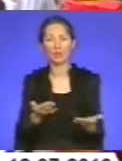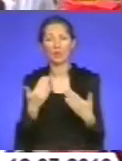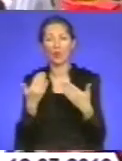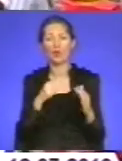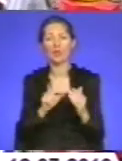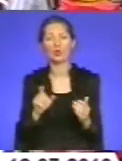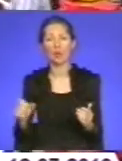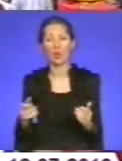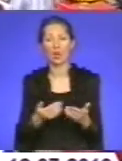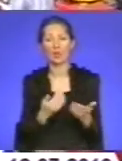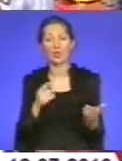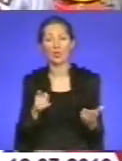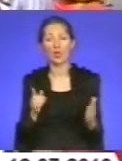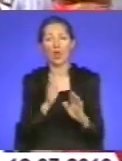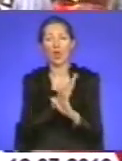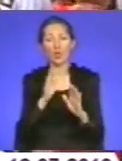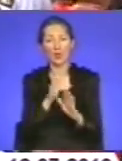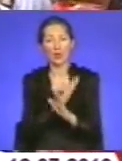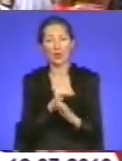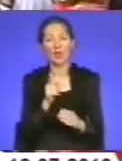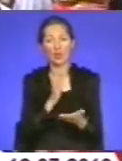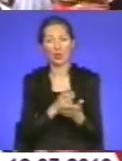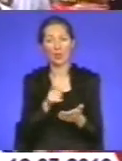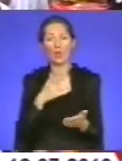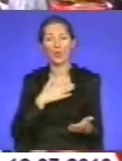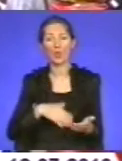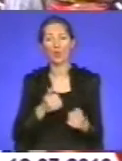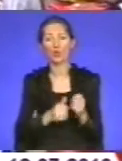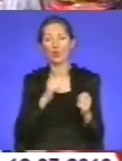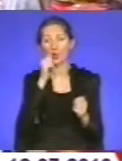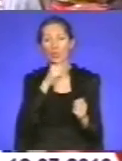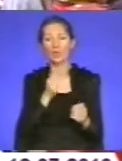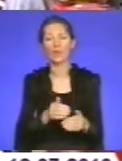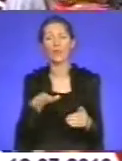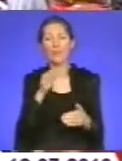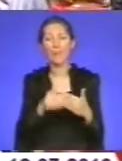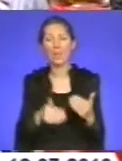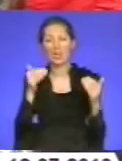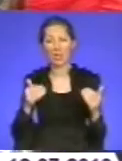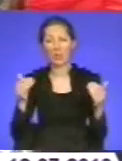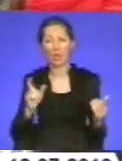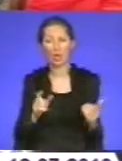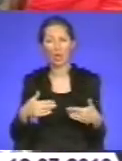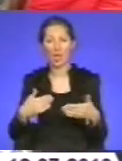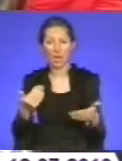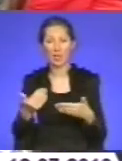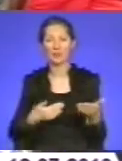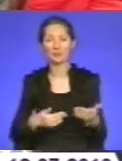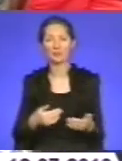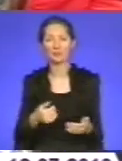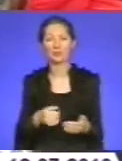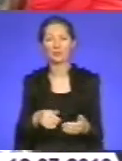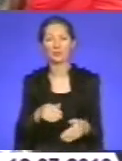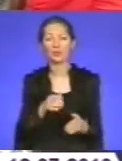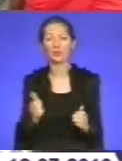яка є там. І мені приємно, що кожного року все більше і більше людей йде на прощу до Зарваниці. Вздовж шляхів до Маріїського